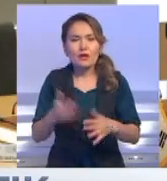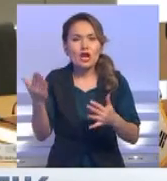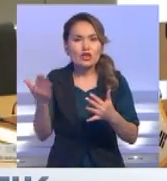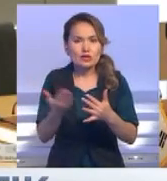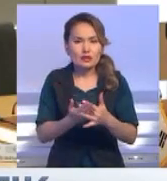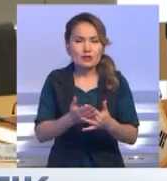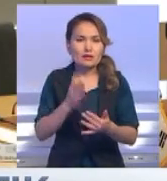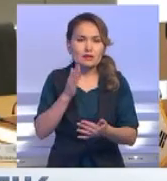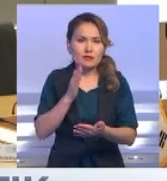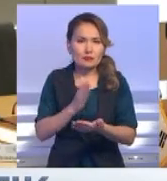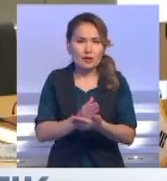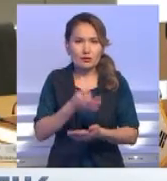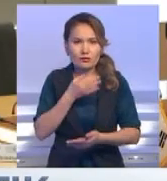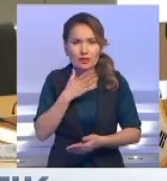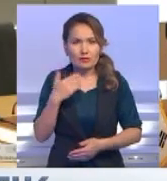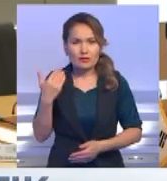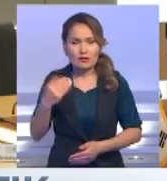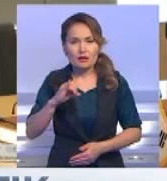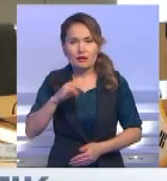ұнады.